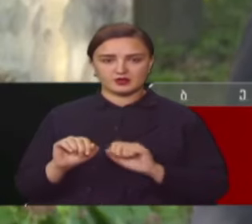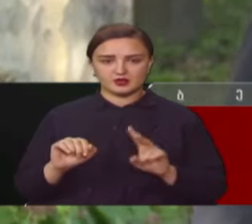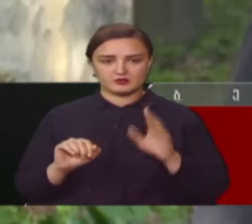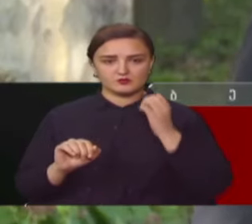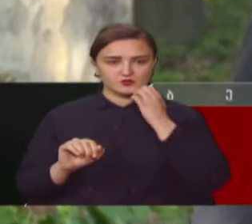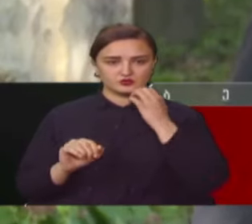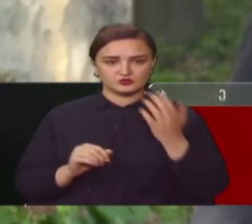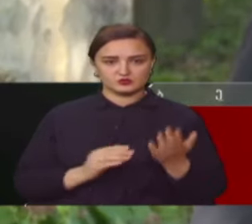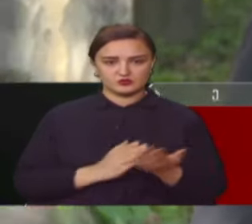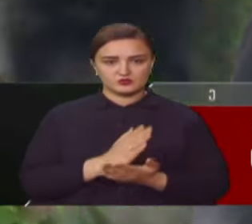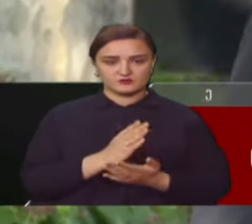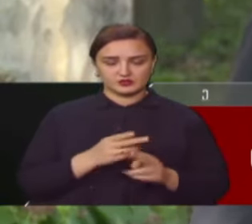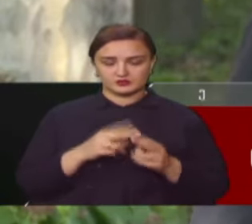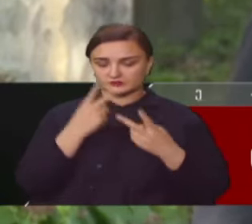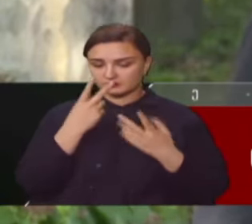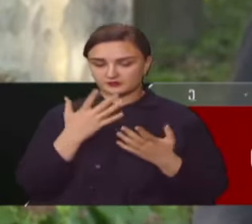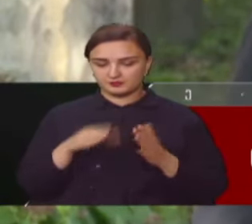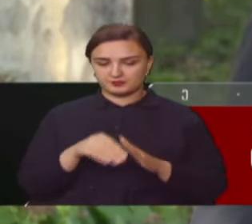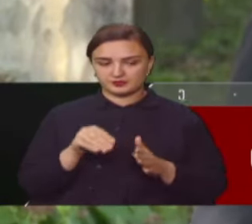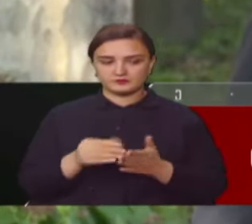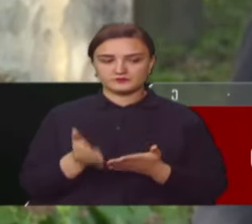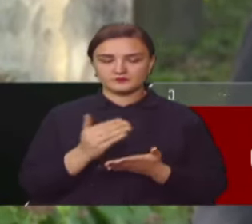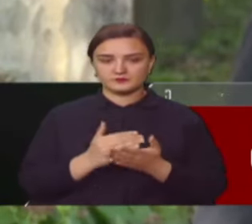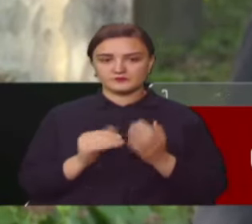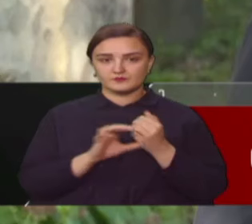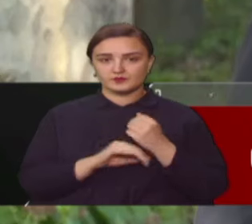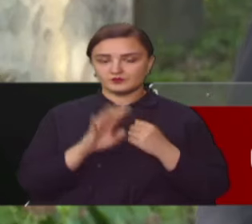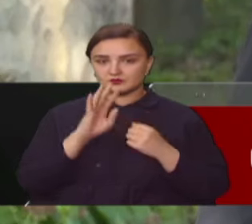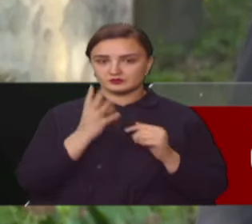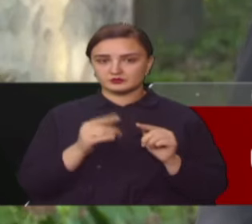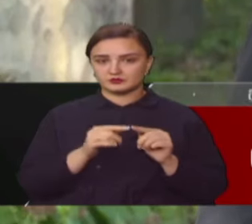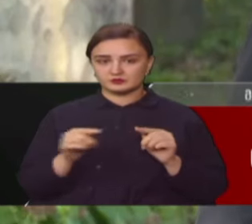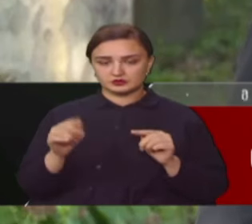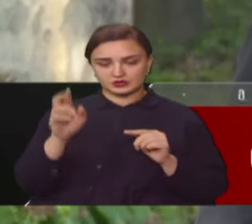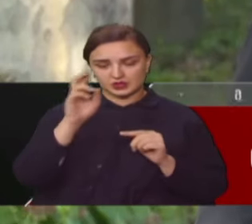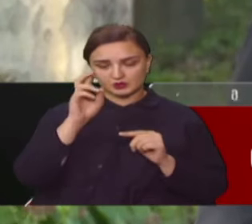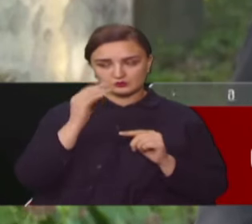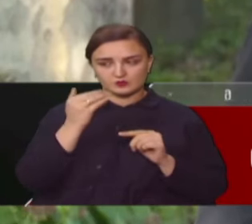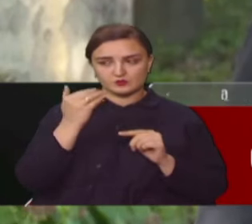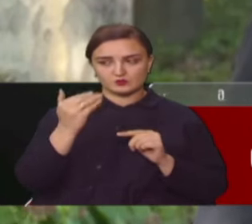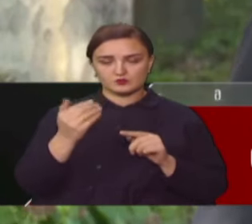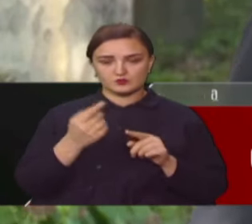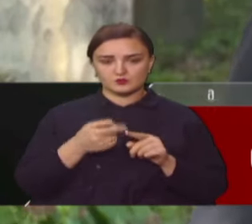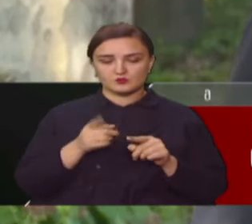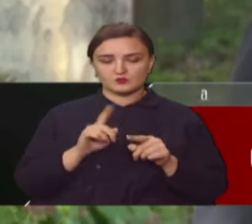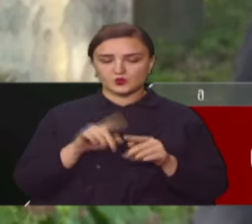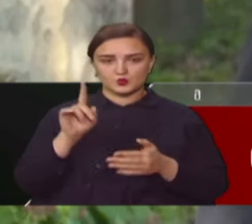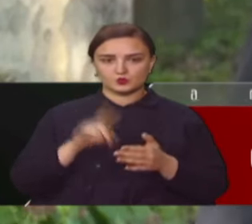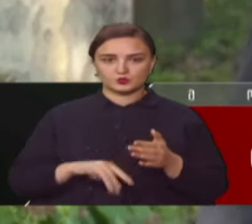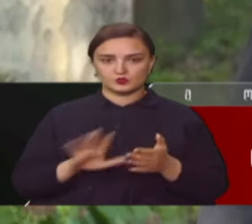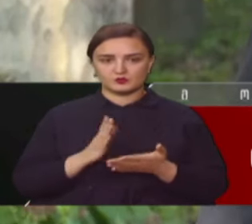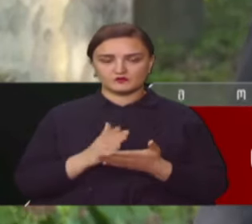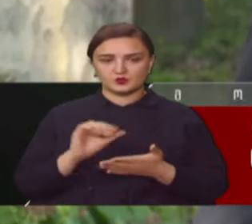ეს ტენდენცია გამოხატა რეფერენდუმის შედეგებმაც. ბოლო 4 წლის განმავლობაში ხელისუფლების მიმართ გარკვეული უნდობლობა დაგროვდა,